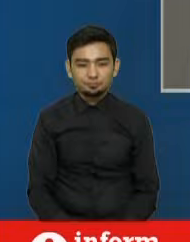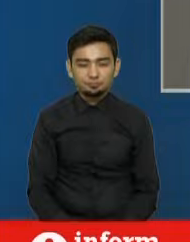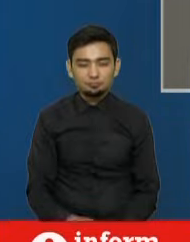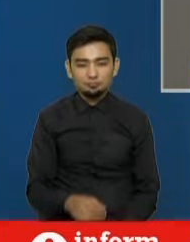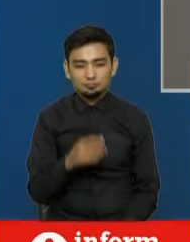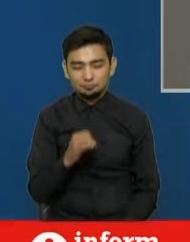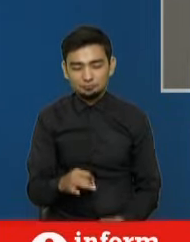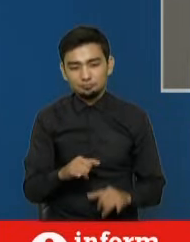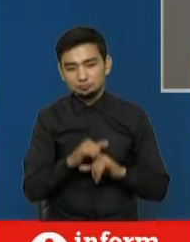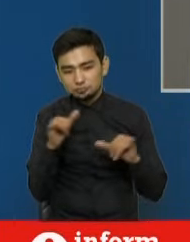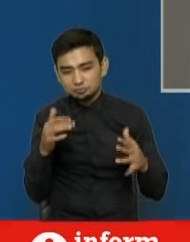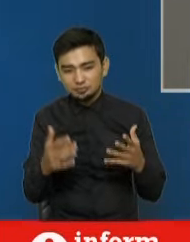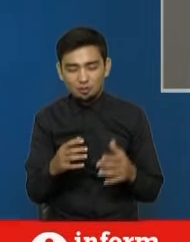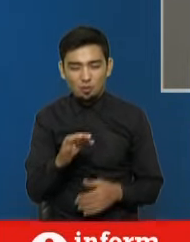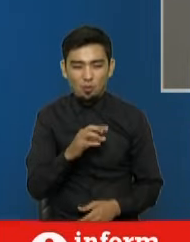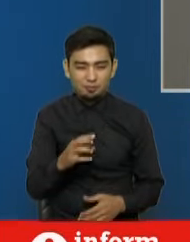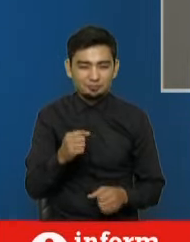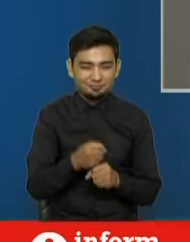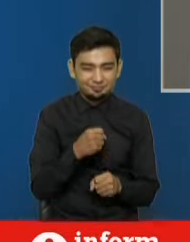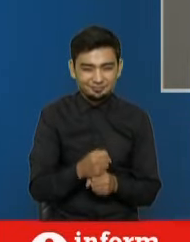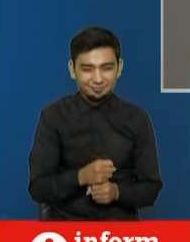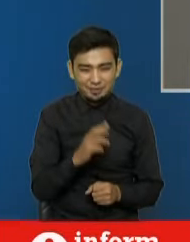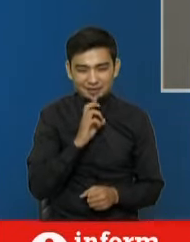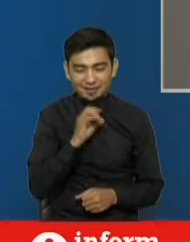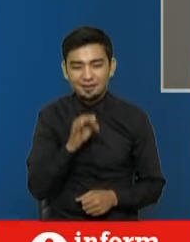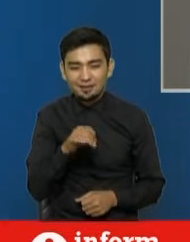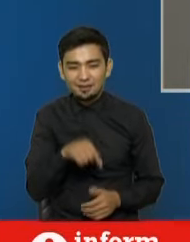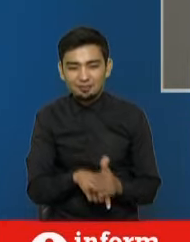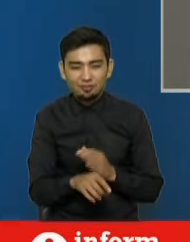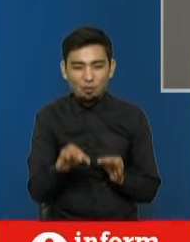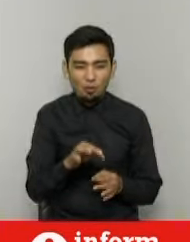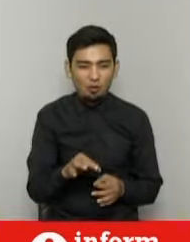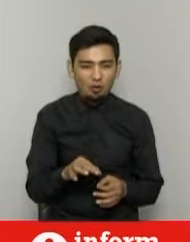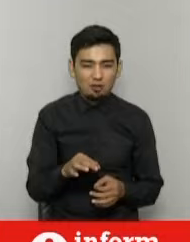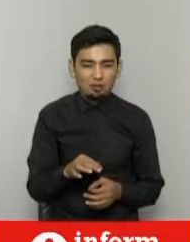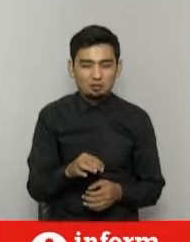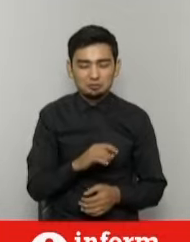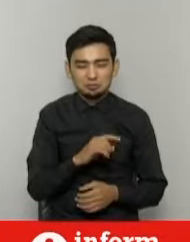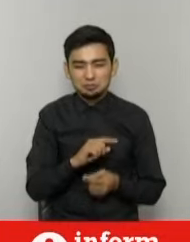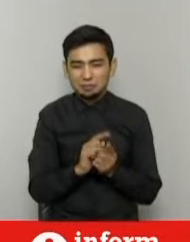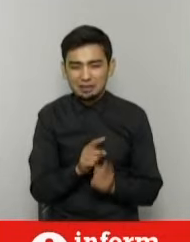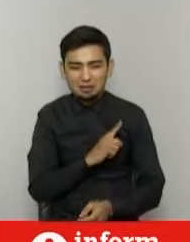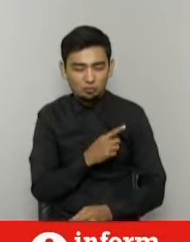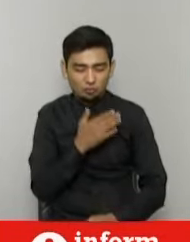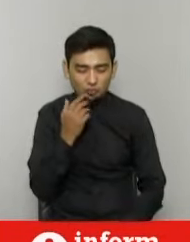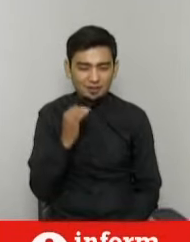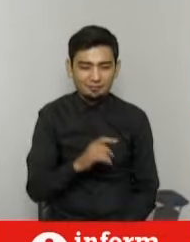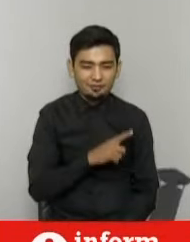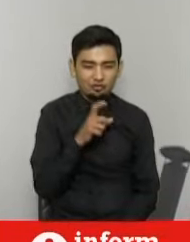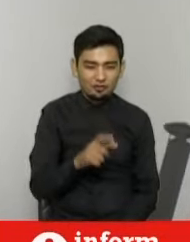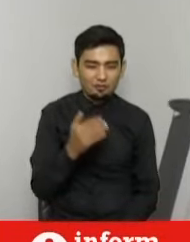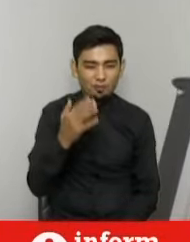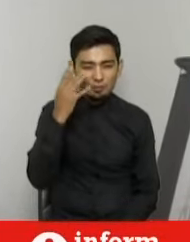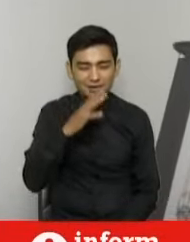периодическое увеличение или уменьшение объемов производства, оно случается, в этом нет ничего сверхъестественного. При этом, по словам эксперта, теперь, когда